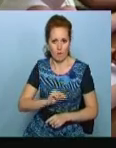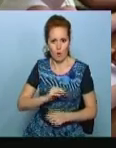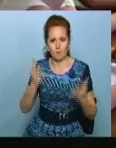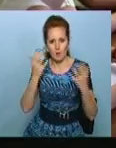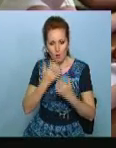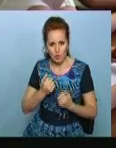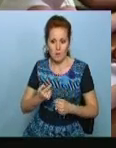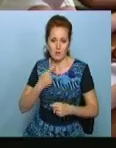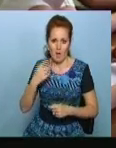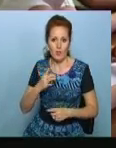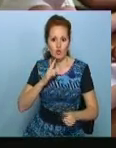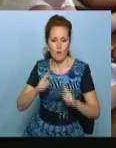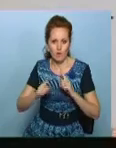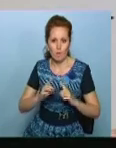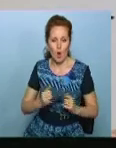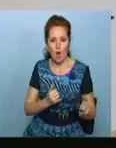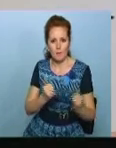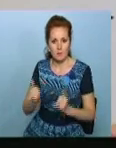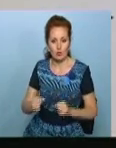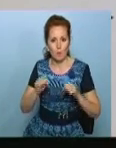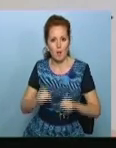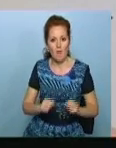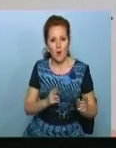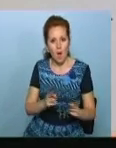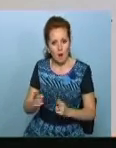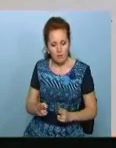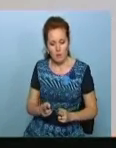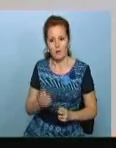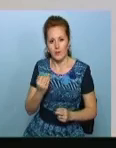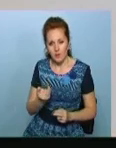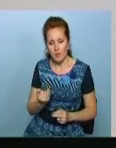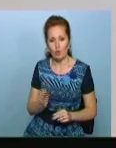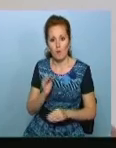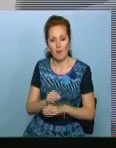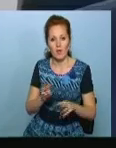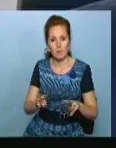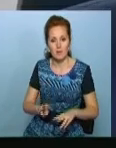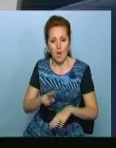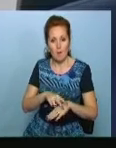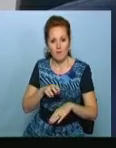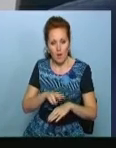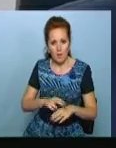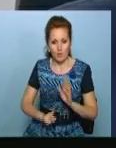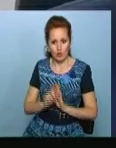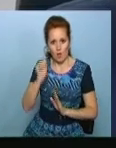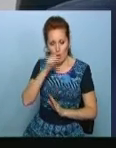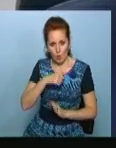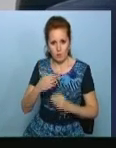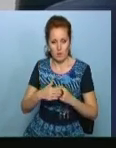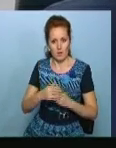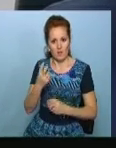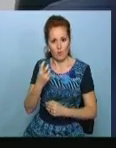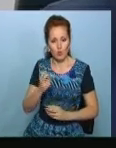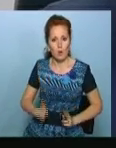на совещании по обеспечению правопорядка в Удмуртии. В них, кстати, добавил министр внутренних дел, с начала года было совершено порядка 200